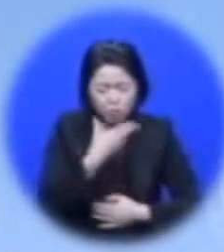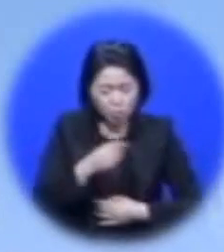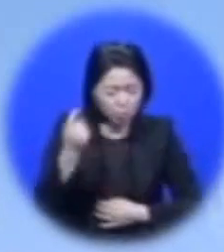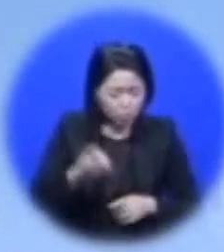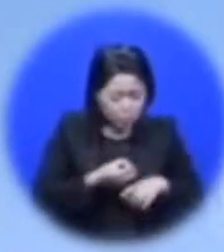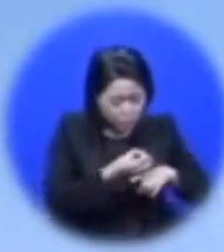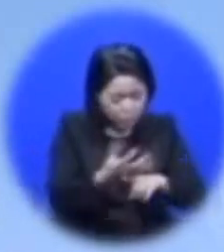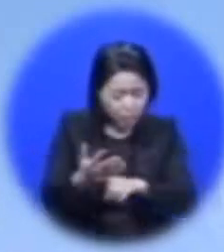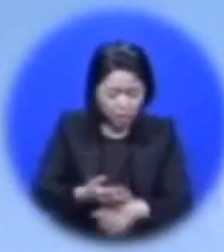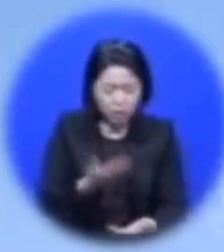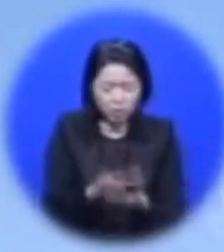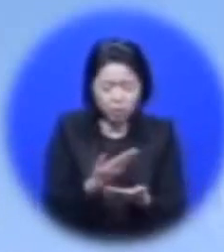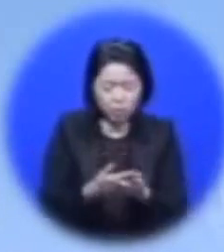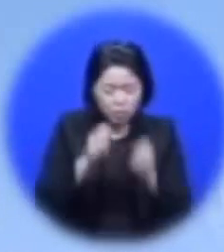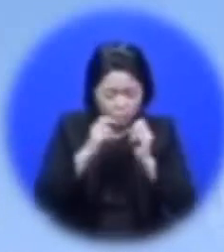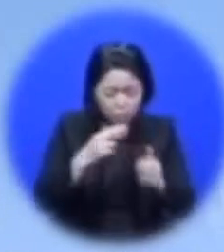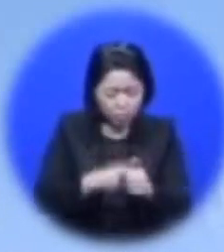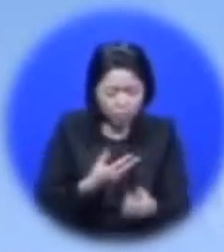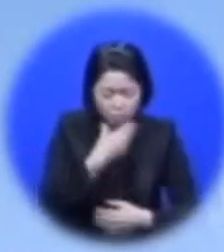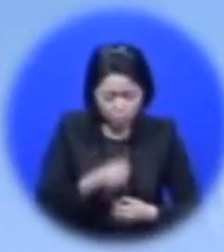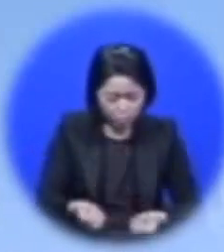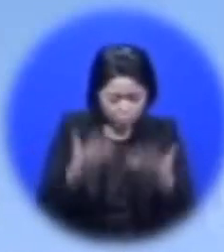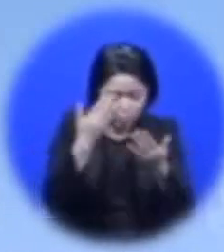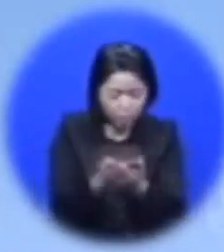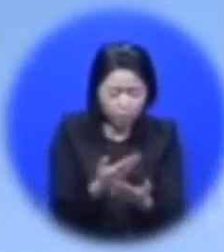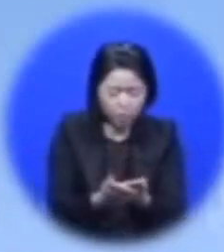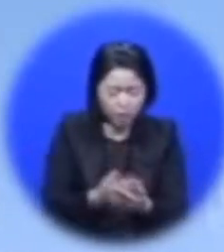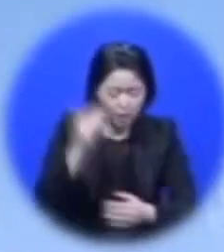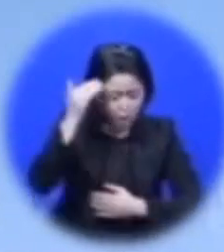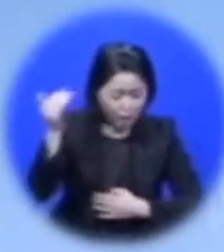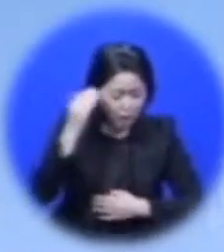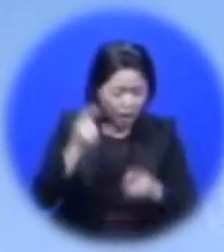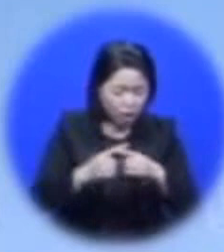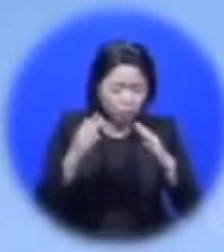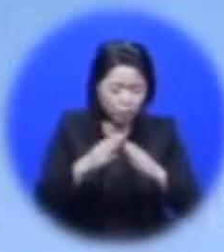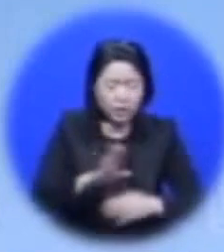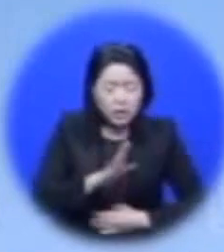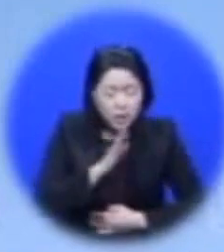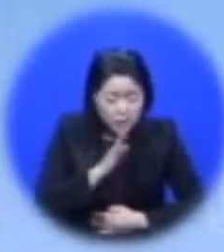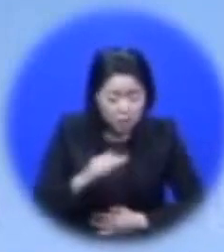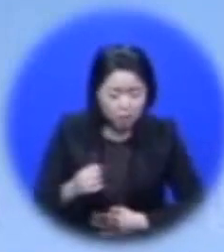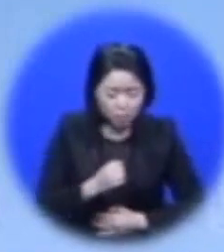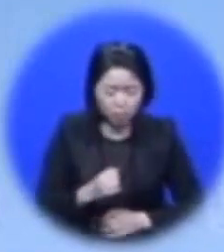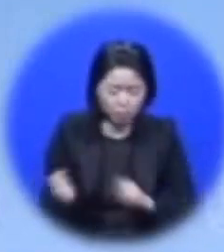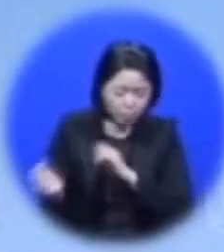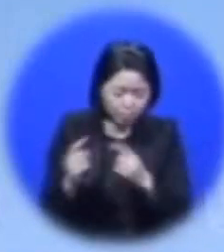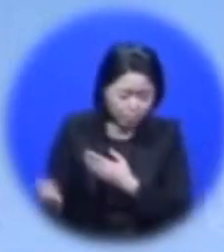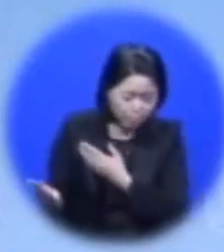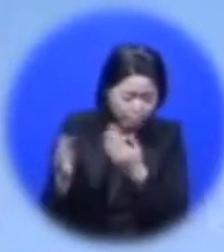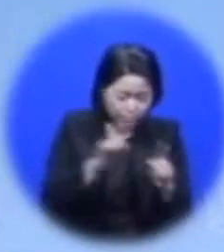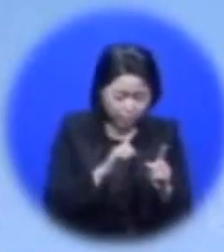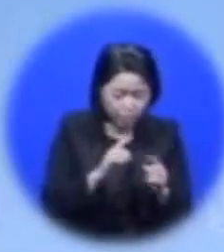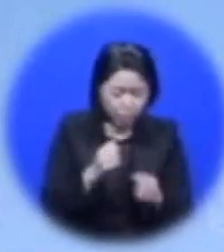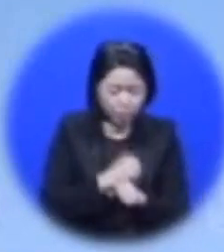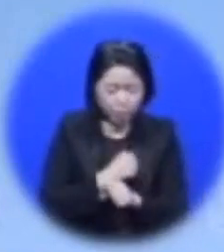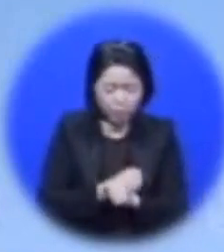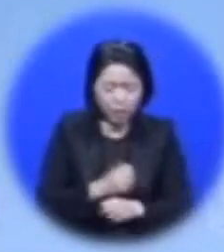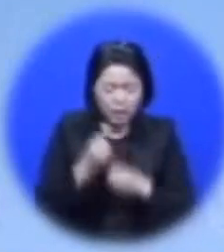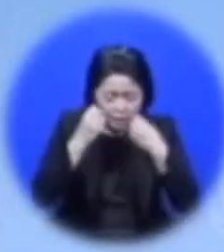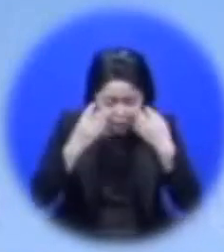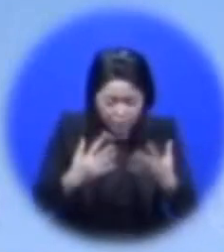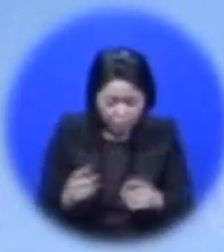하시고 선교사님들을 축복해 주소서. 한국교회가 진정으로 갱신되고